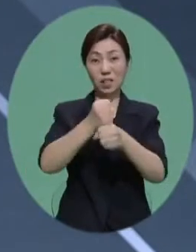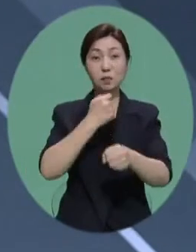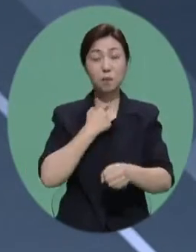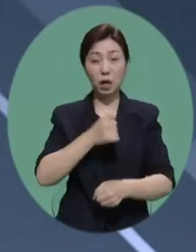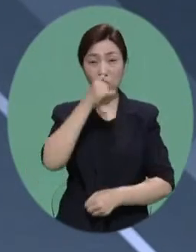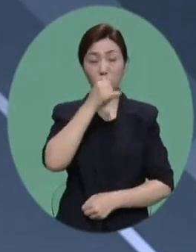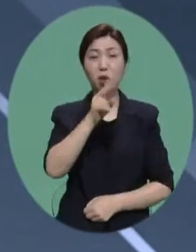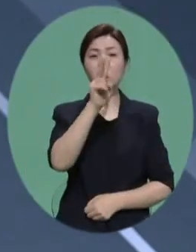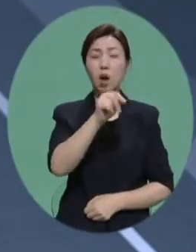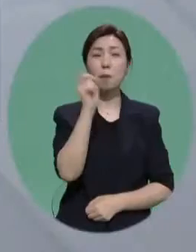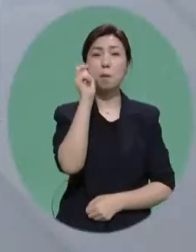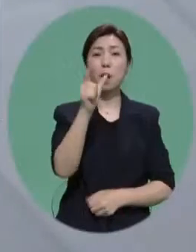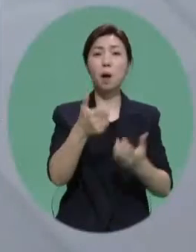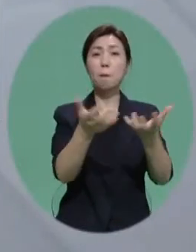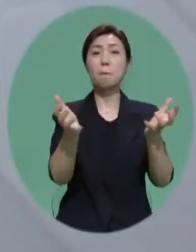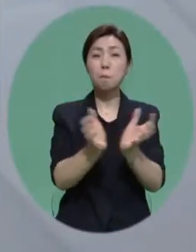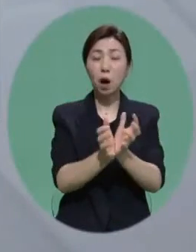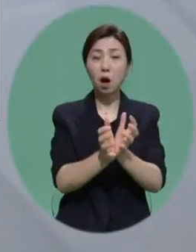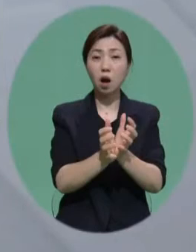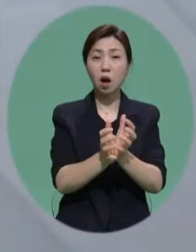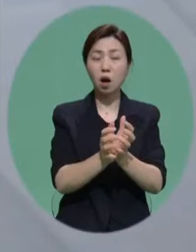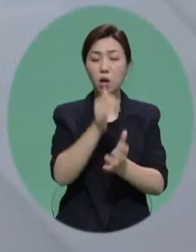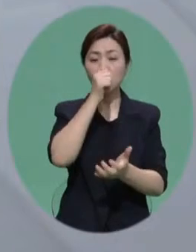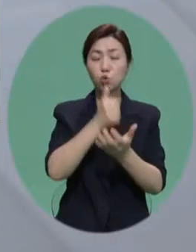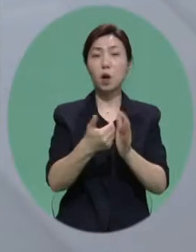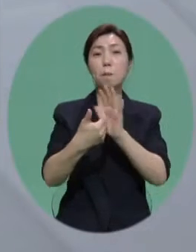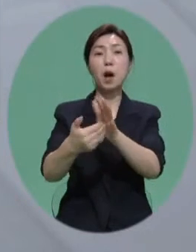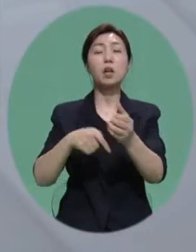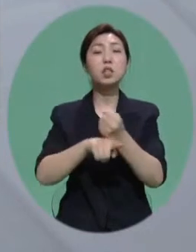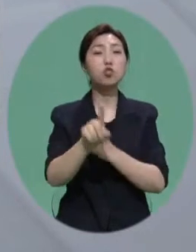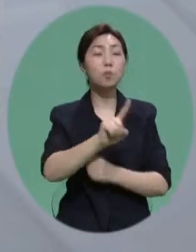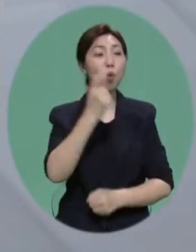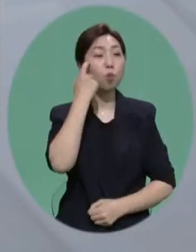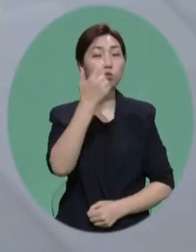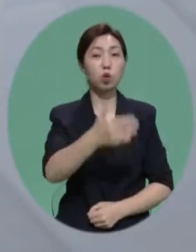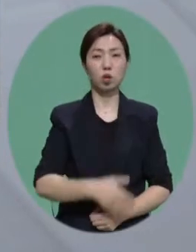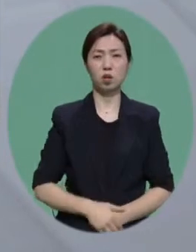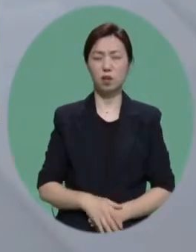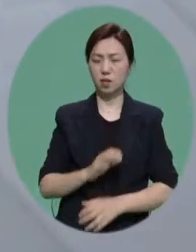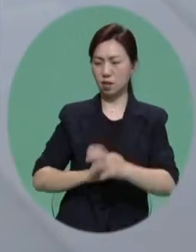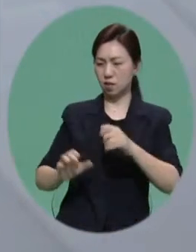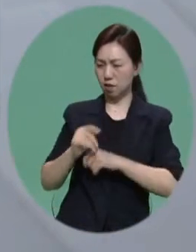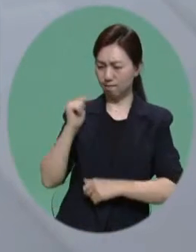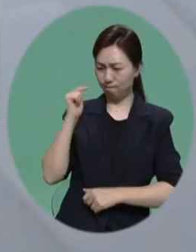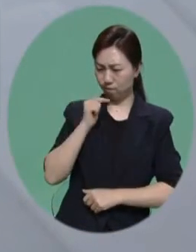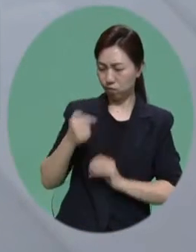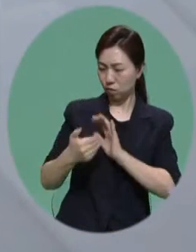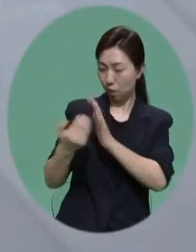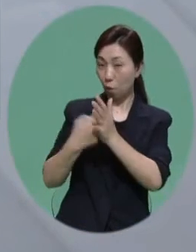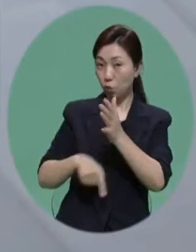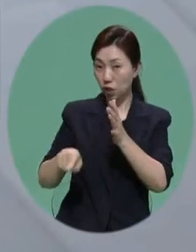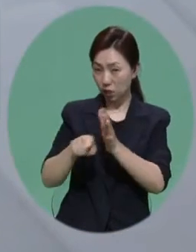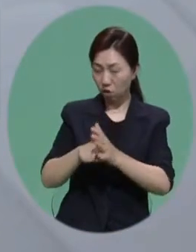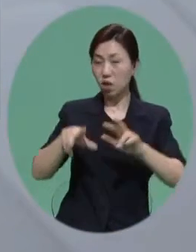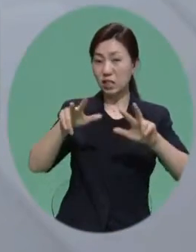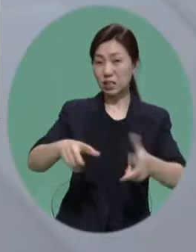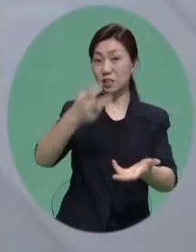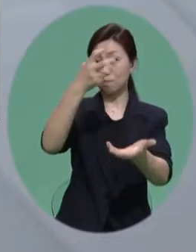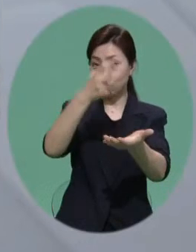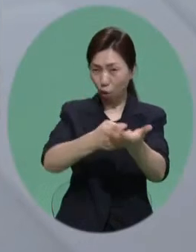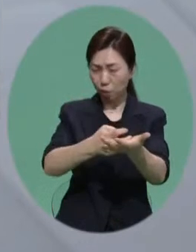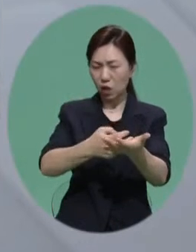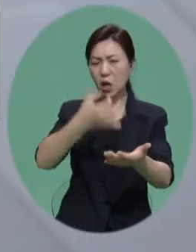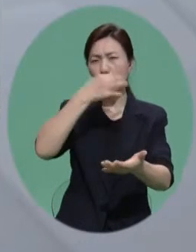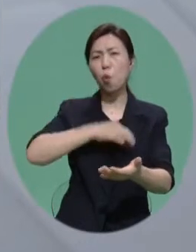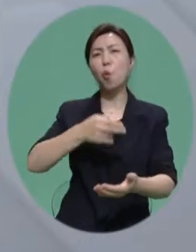관계 하시잖아요 왜 반대 하십니까 음도 철저하게 방지를 하기 위해서 현행 법이 실효성이